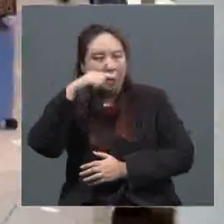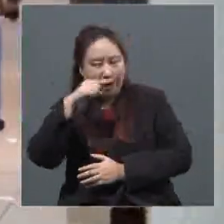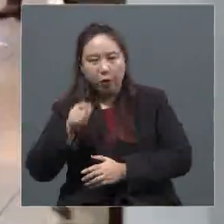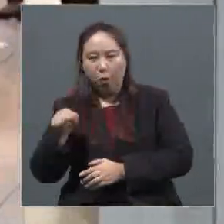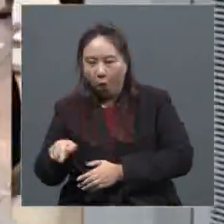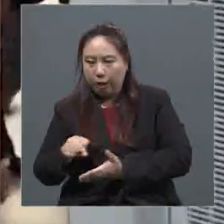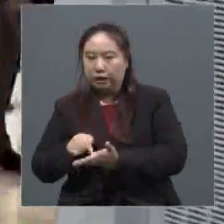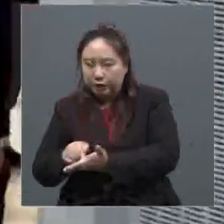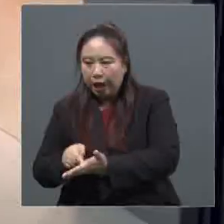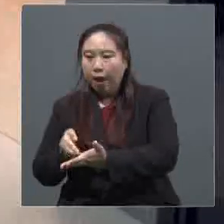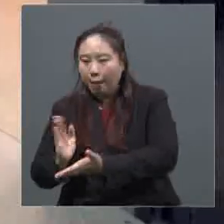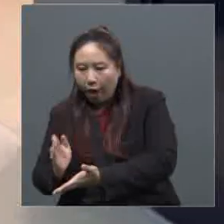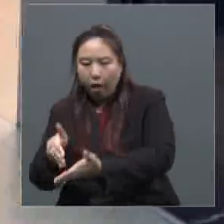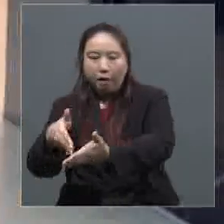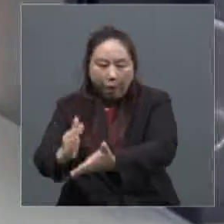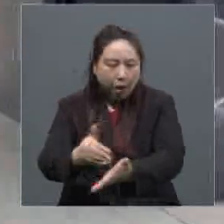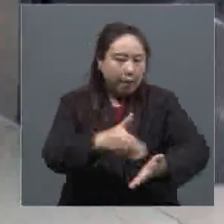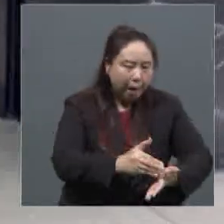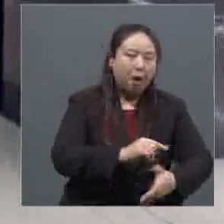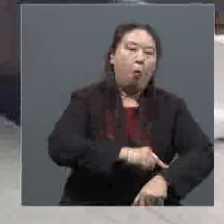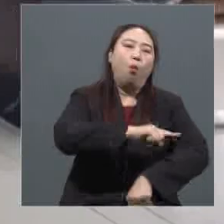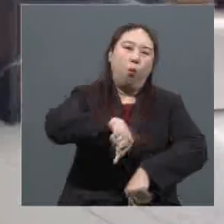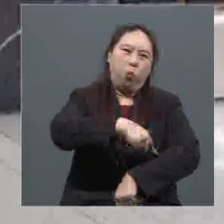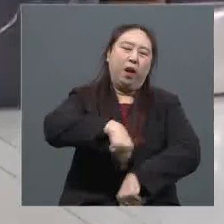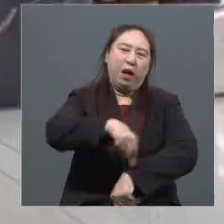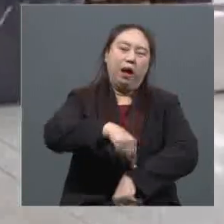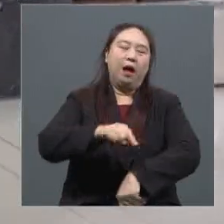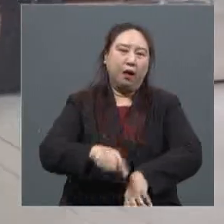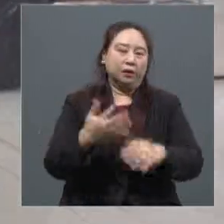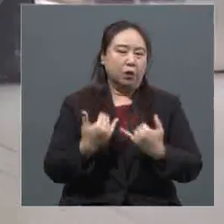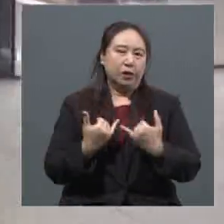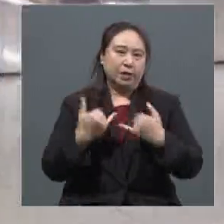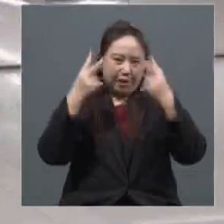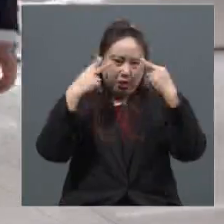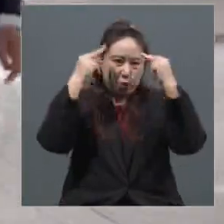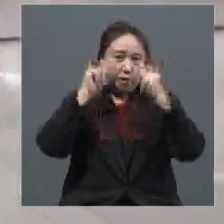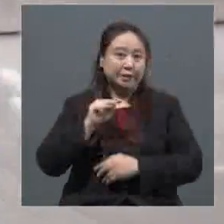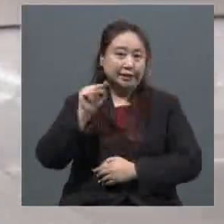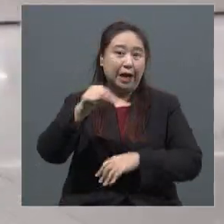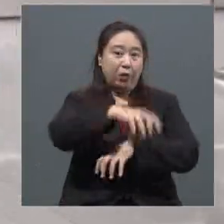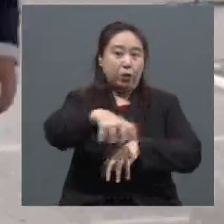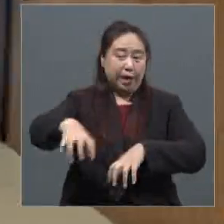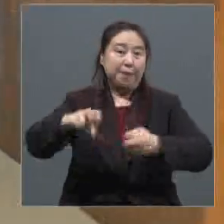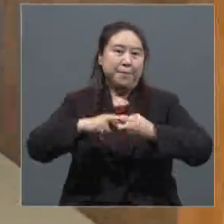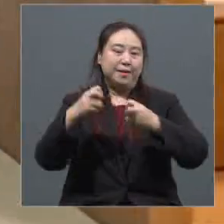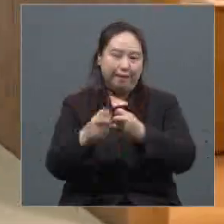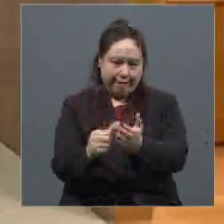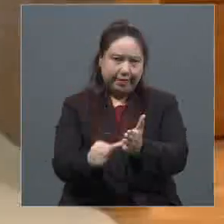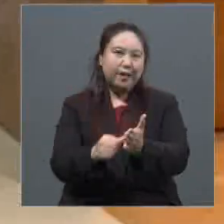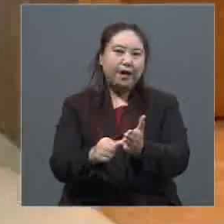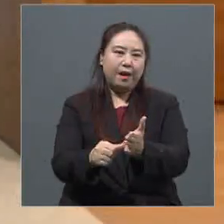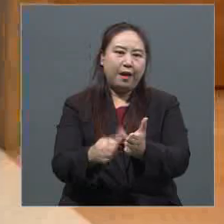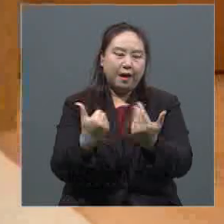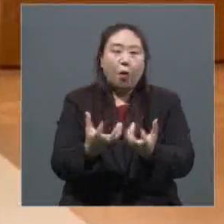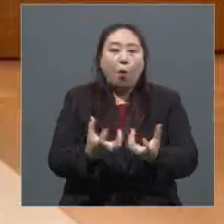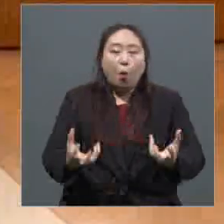ไปหลังจากนี้รับทราบปัญหาต่างๆแล้วท่านนายกก็ได้มีการสั่งการให้หน่วยงานที่เกี่ยวข้องแก้ไขปัญหาต่อไปเพื่อจะส่งออก